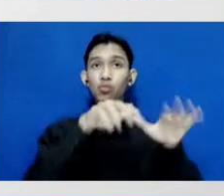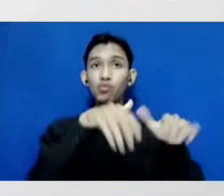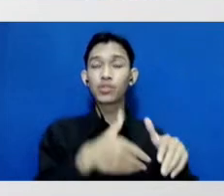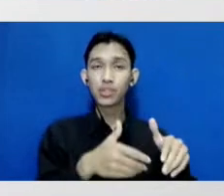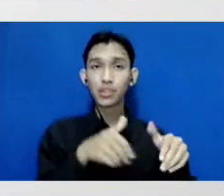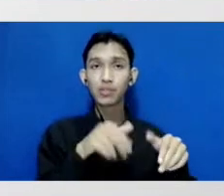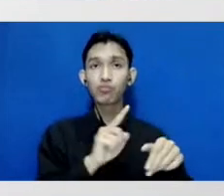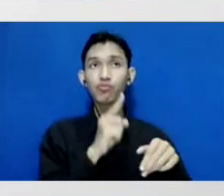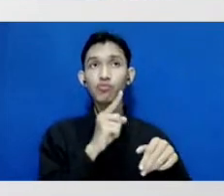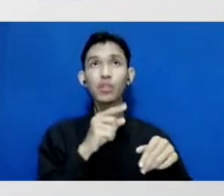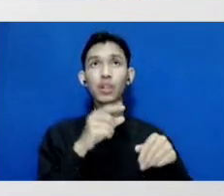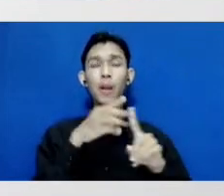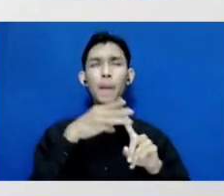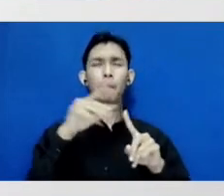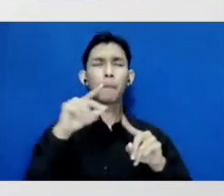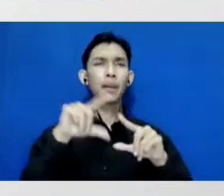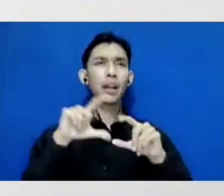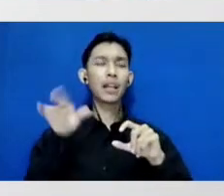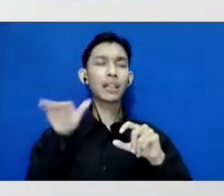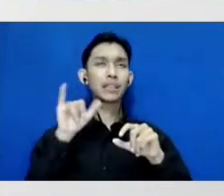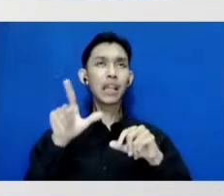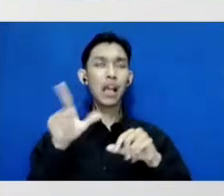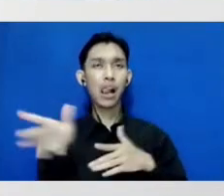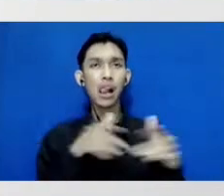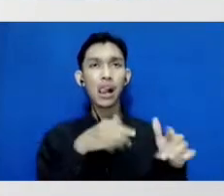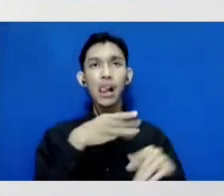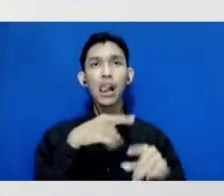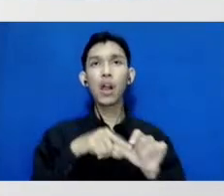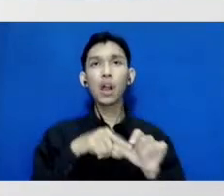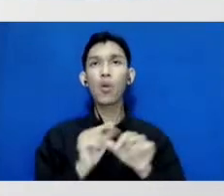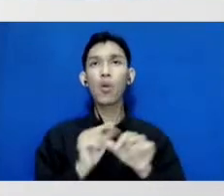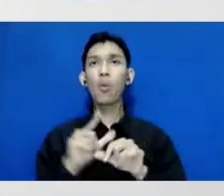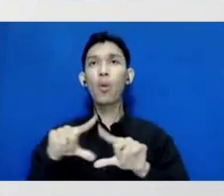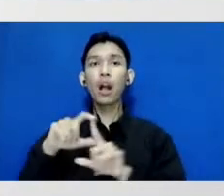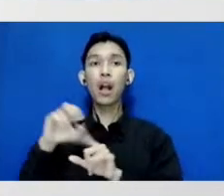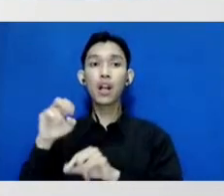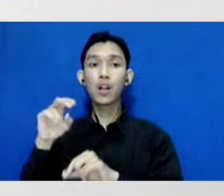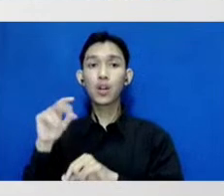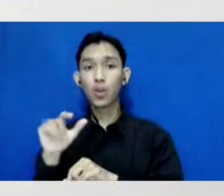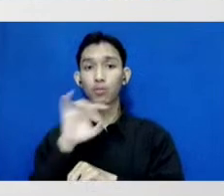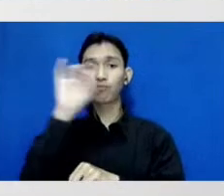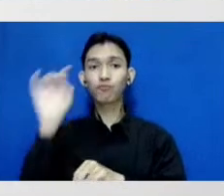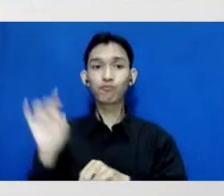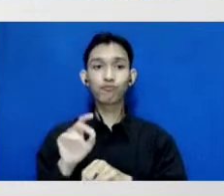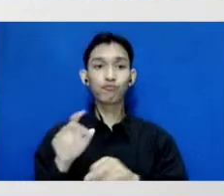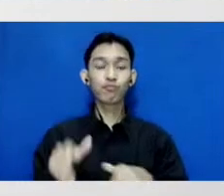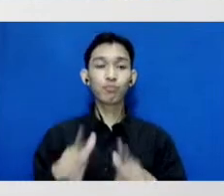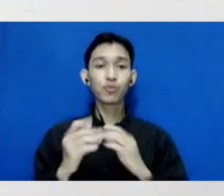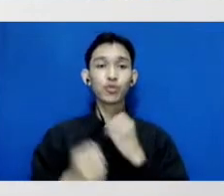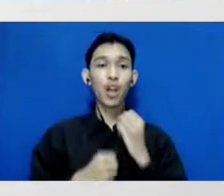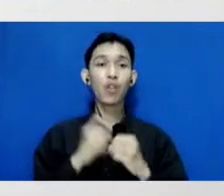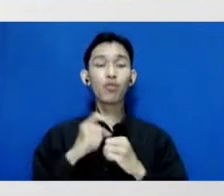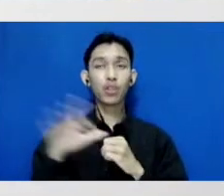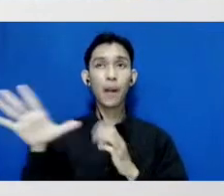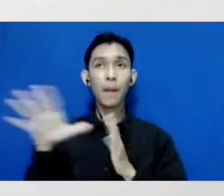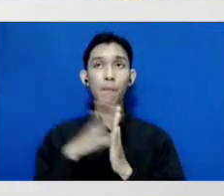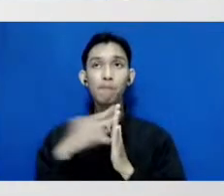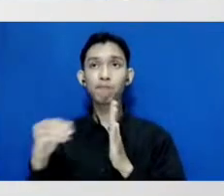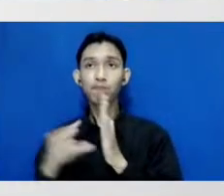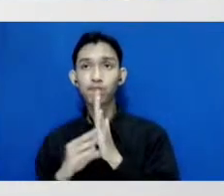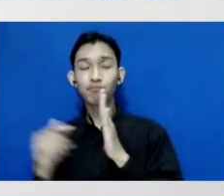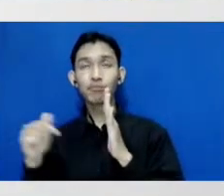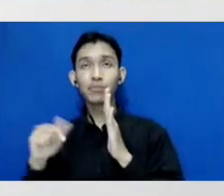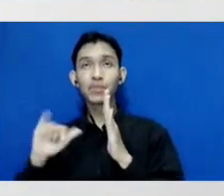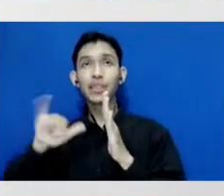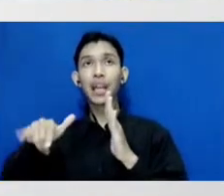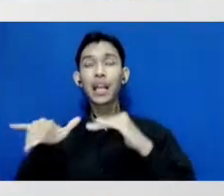Brasil, Ekuador, Kenya, dan seterusnya. Dan perusahaan-perusahaan juga telah mengadopsi GDPR sebagai global standard.